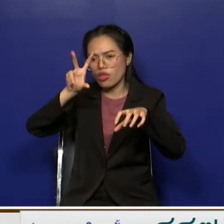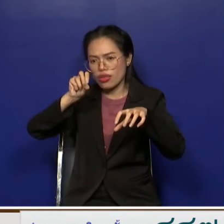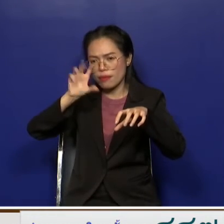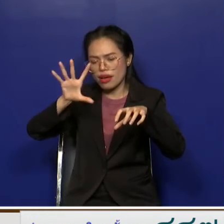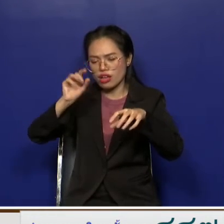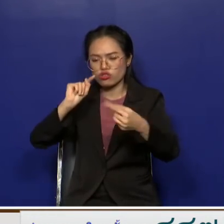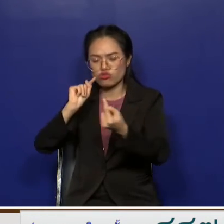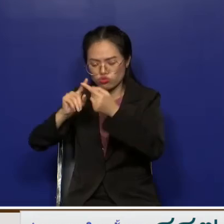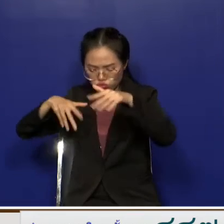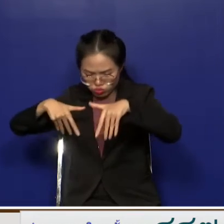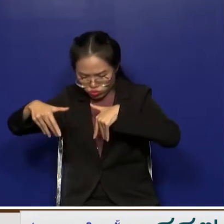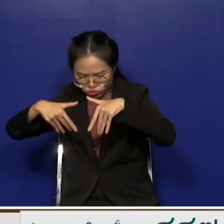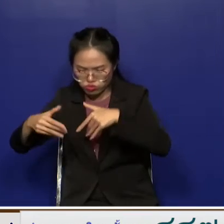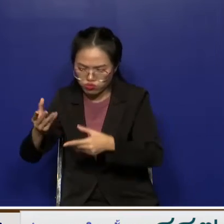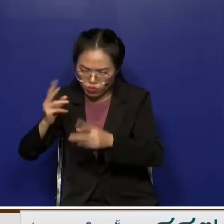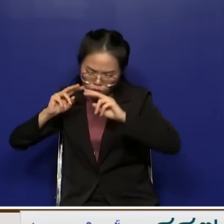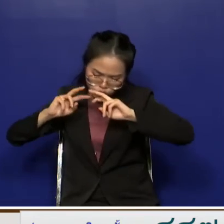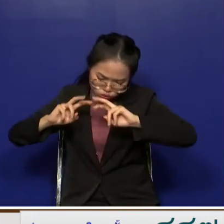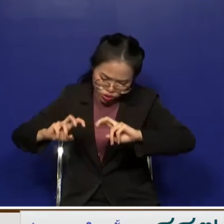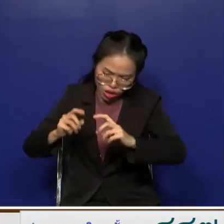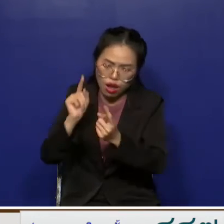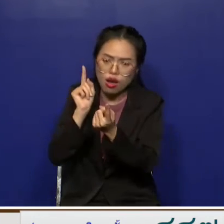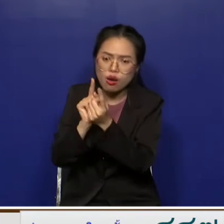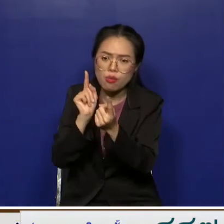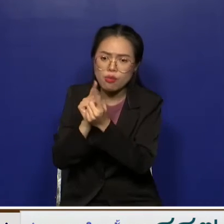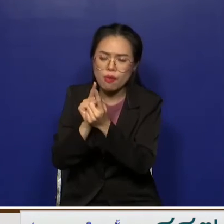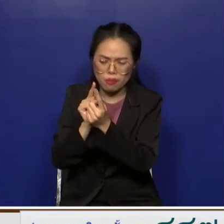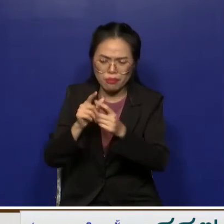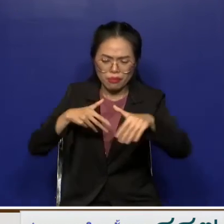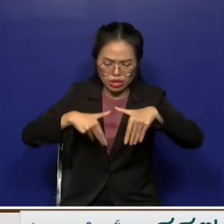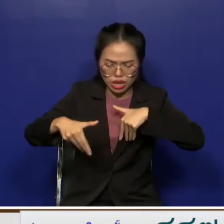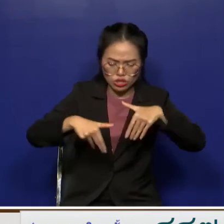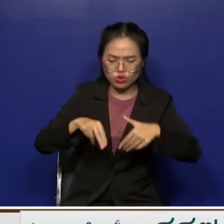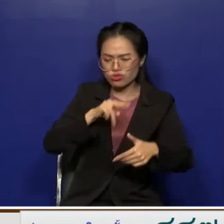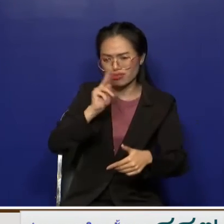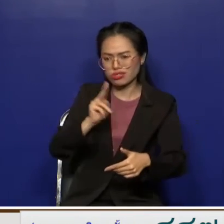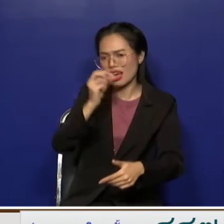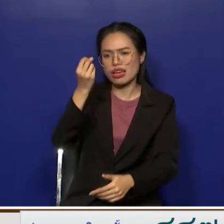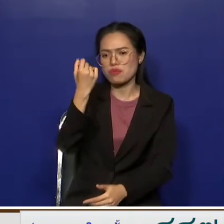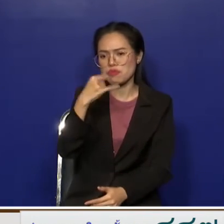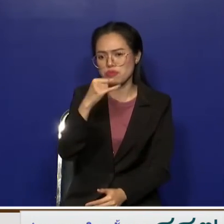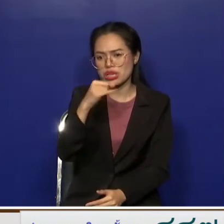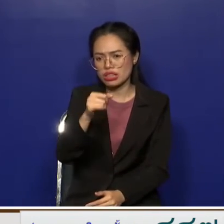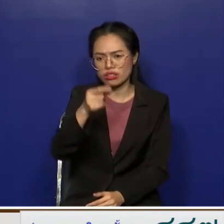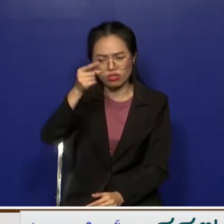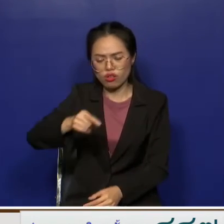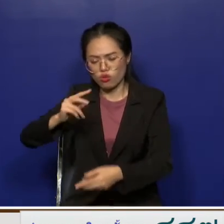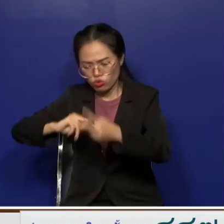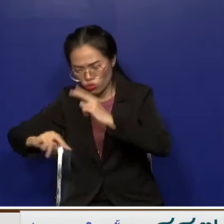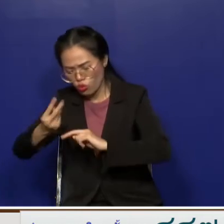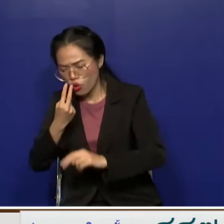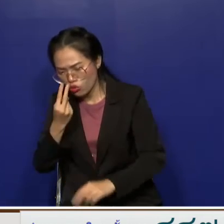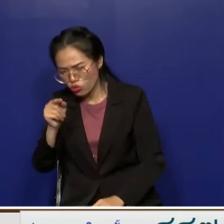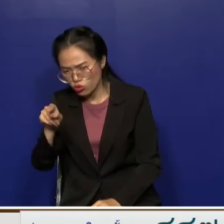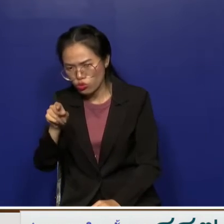ครับไปศึกษาเนี่ยยังมีการผิดวัตถุประสงค์อยู่สิ่งสำคัญคือต้องติดตามไปดูเขาเรียกว่า